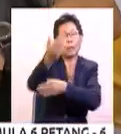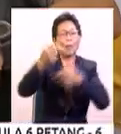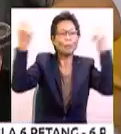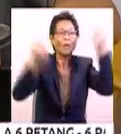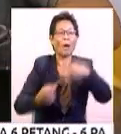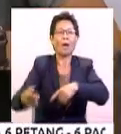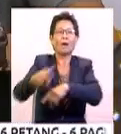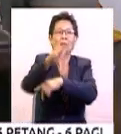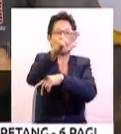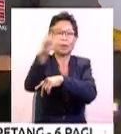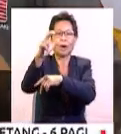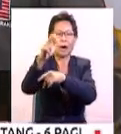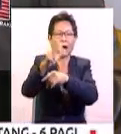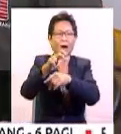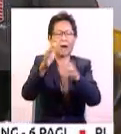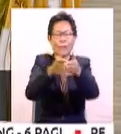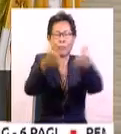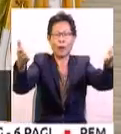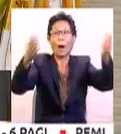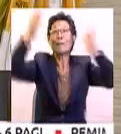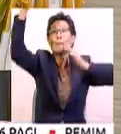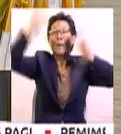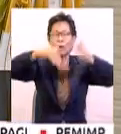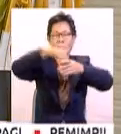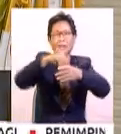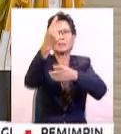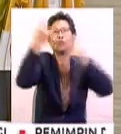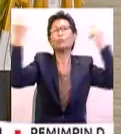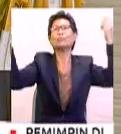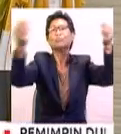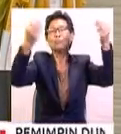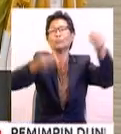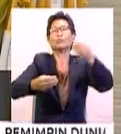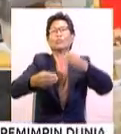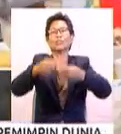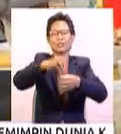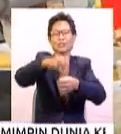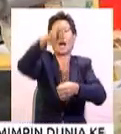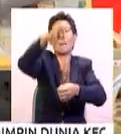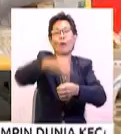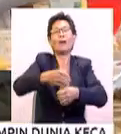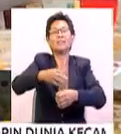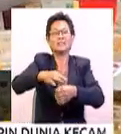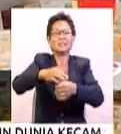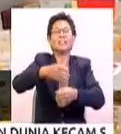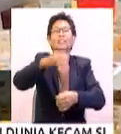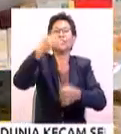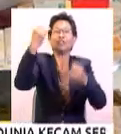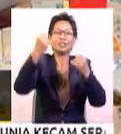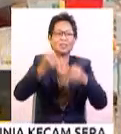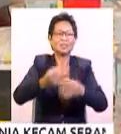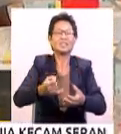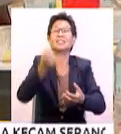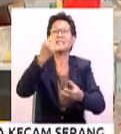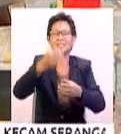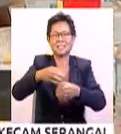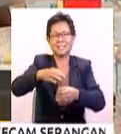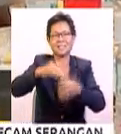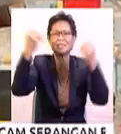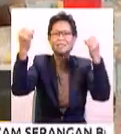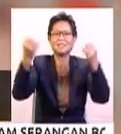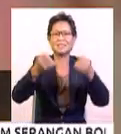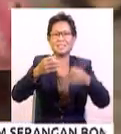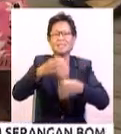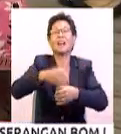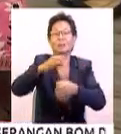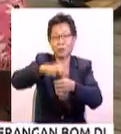meraikan hampir 300 pengamal media tempatan dalam satu majlis jamuan teh di Cyberjaya. Turut hadir Ketua Pengarah Penyiaran Abdul Muiz